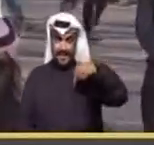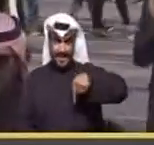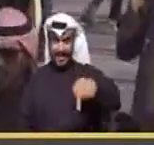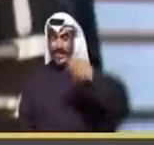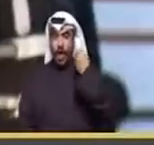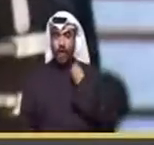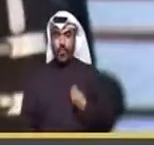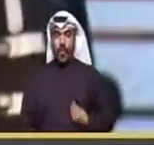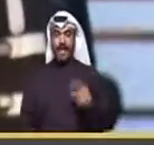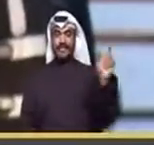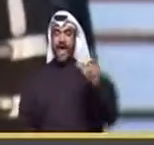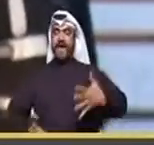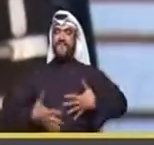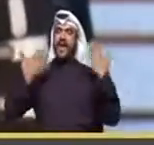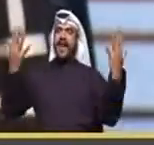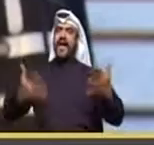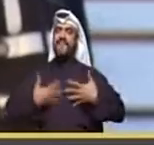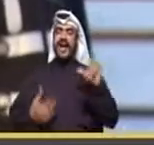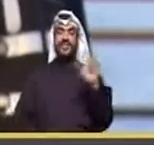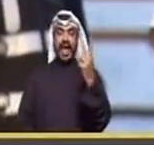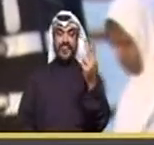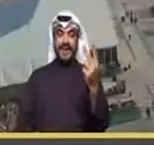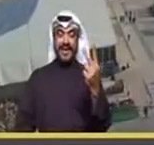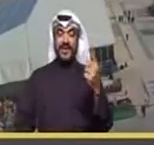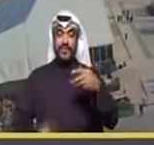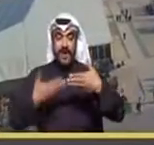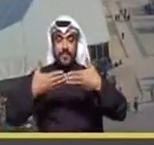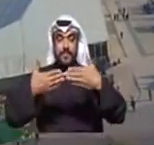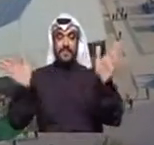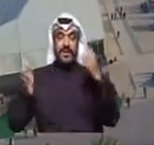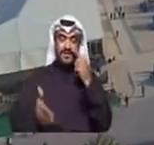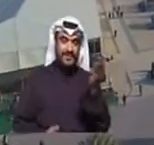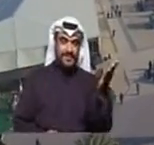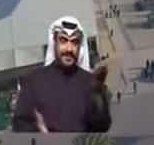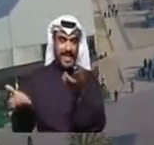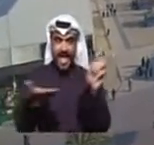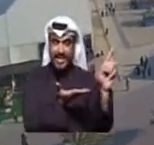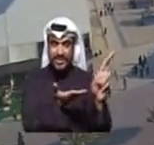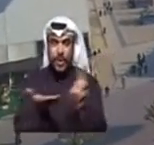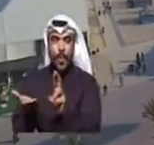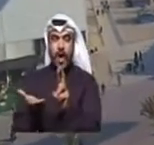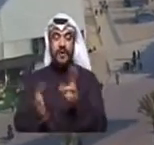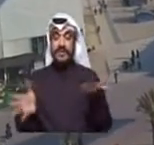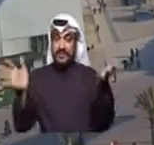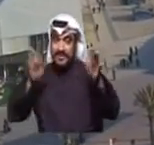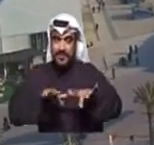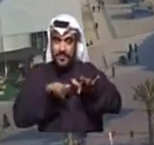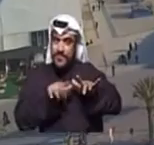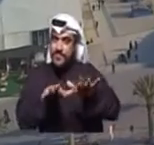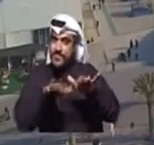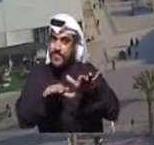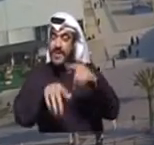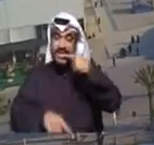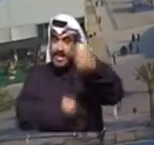يعده الكويتيون شهر أفراح متواصلة، حيث تفتح القرية أبوابها لاستقبال الزوار الذين تتزايد أعدادهم في